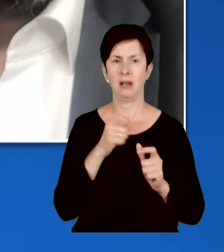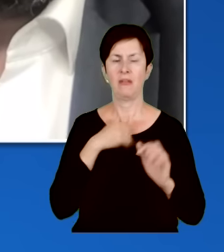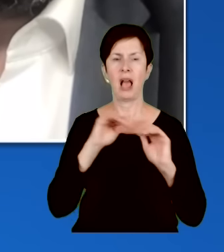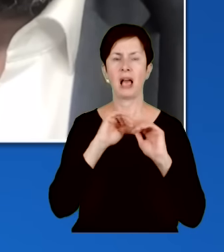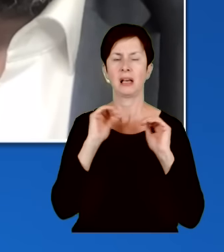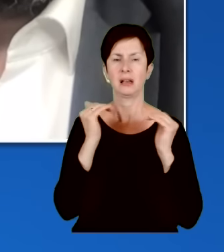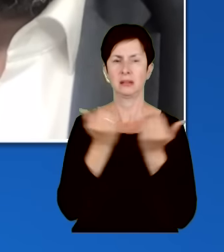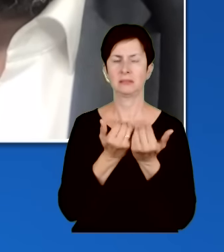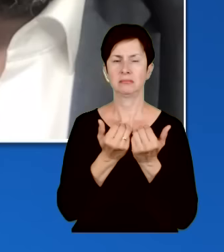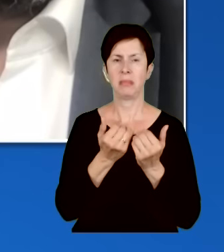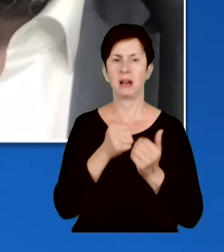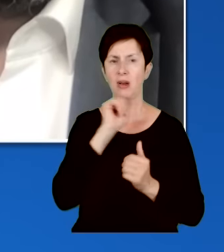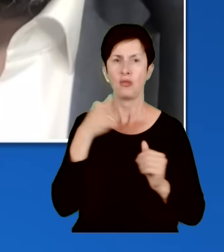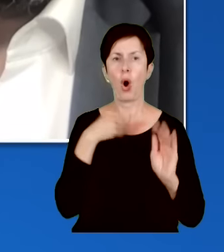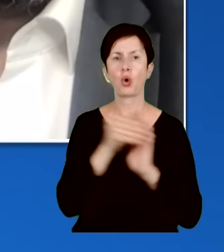aferę